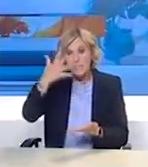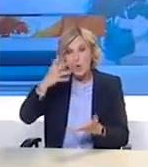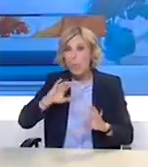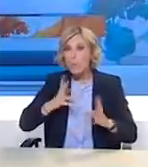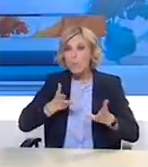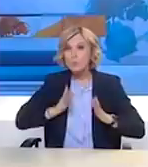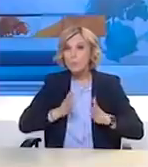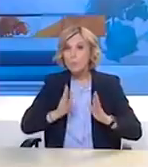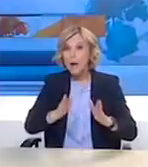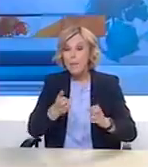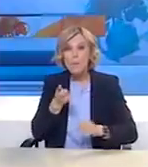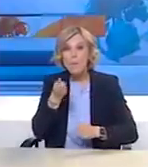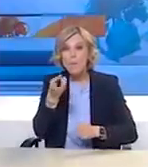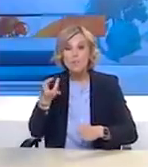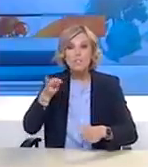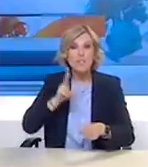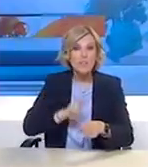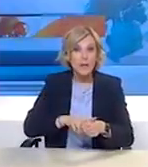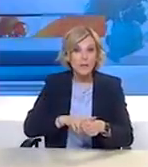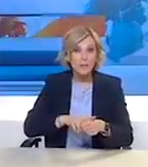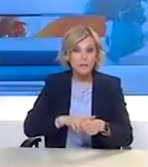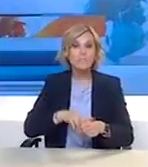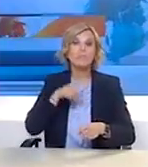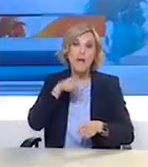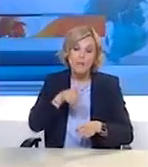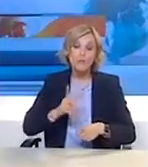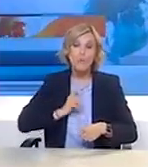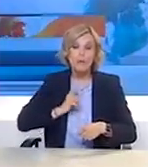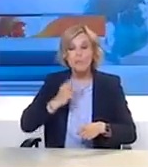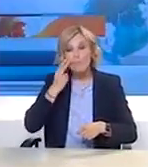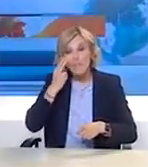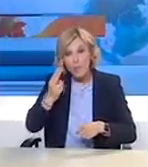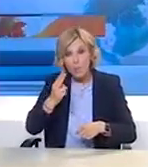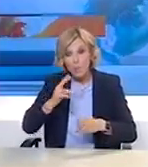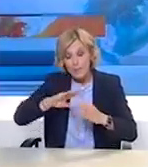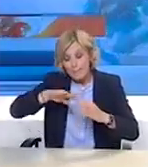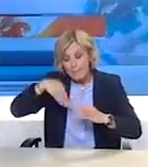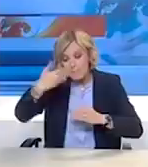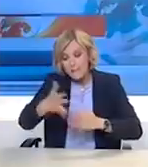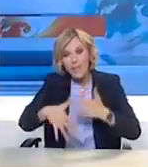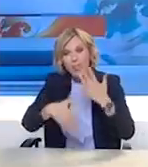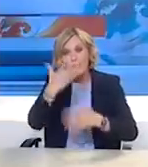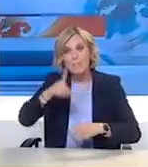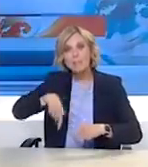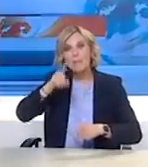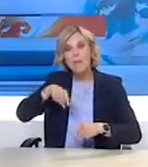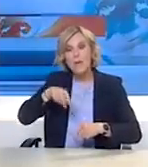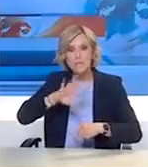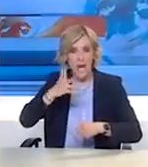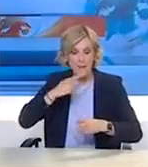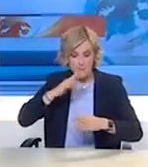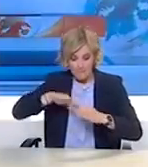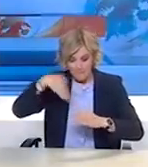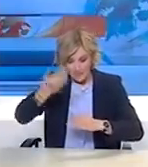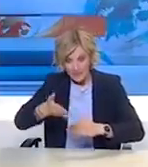τα παίρνουμε πίσω κατά κάποιο τρόπο 15 μέρες μετά και θα δούμε τι κάνει το σύστημα υγείας μας. Θα δούμε αν βλέπουμε ξανά επάνωδο των